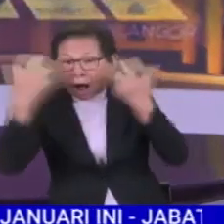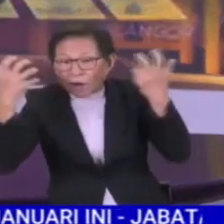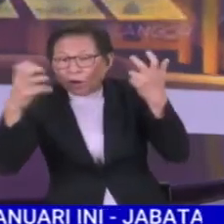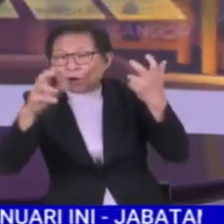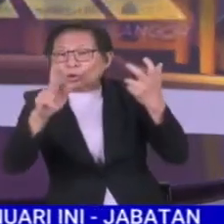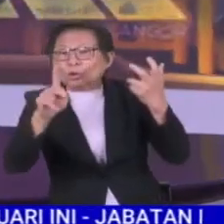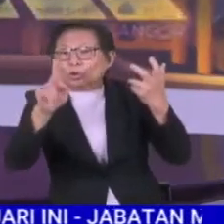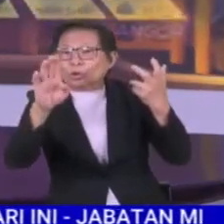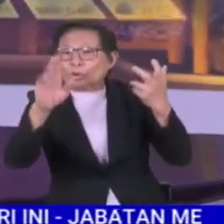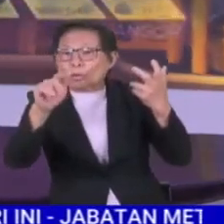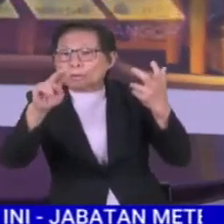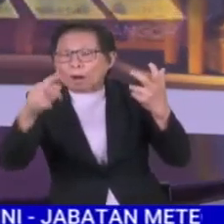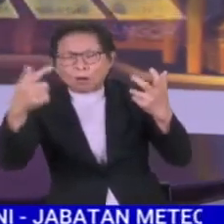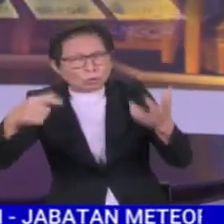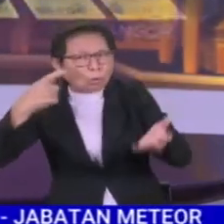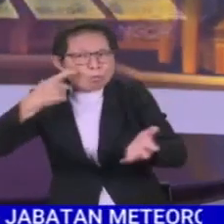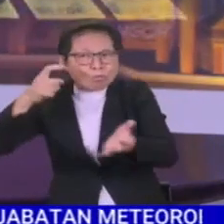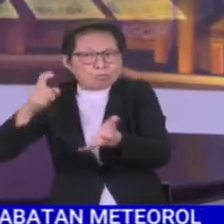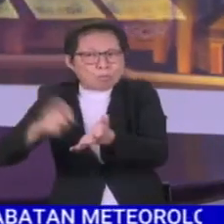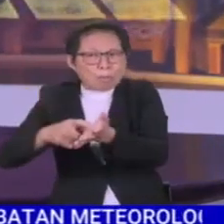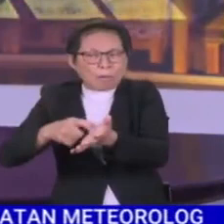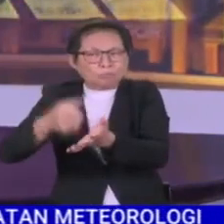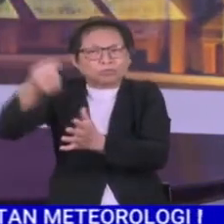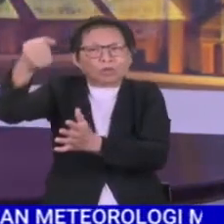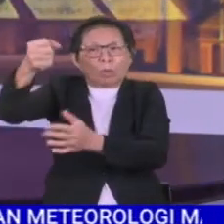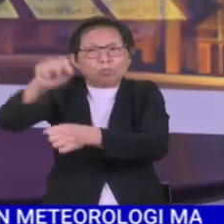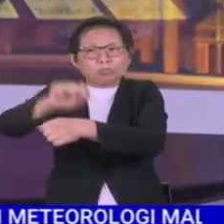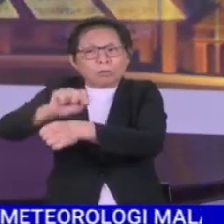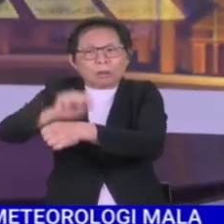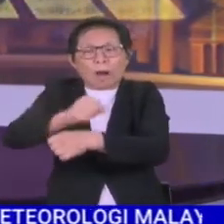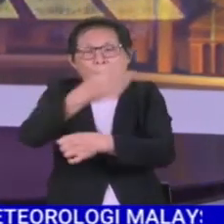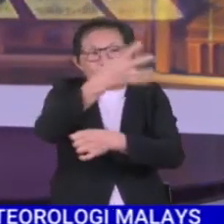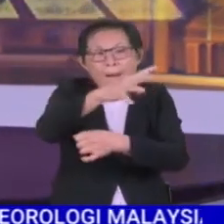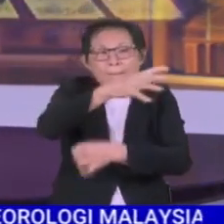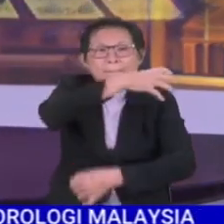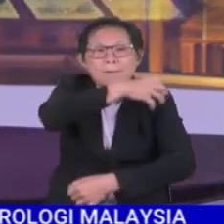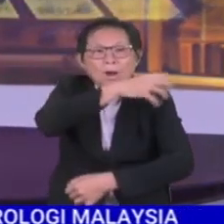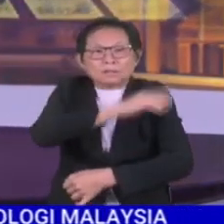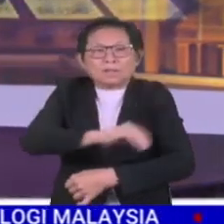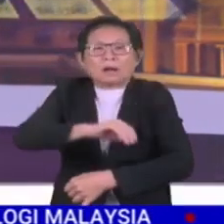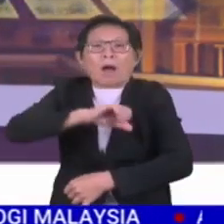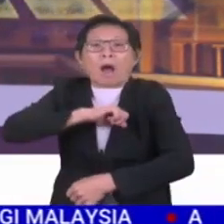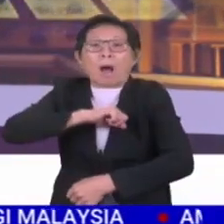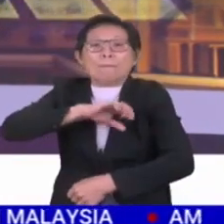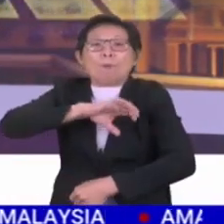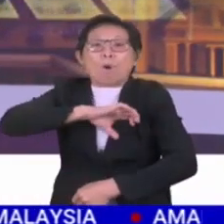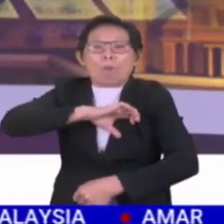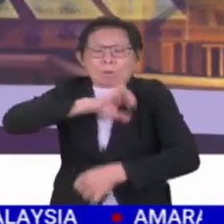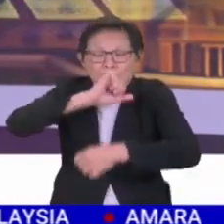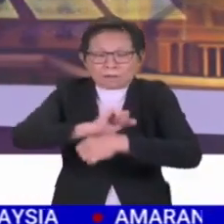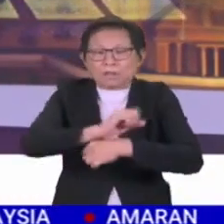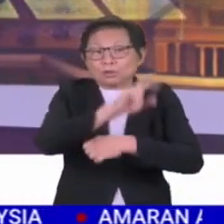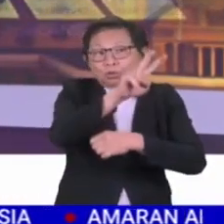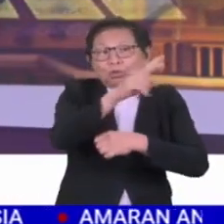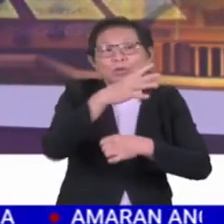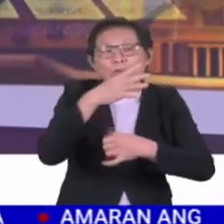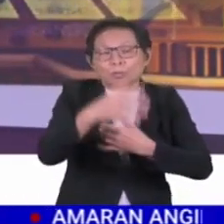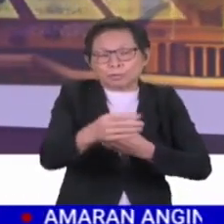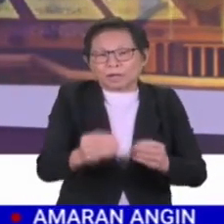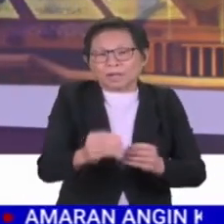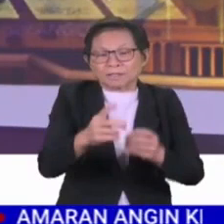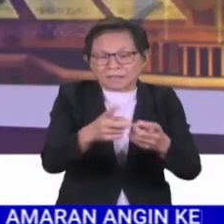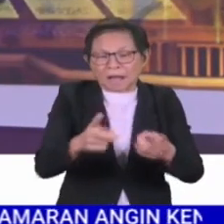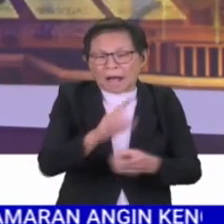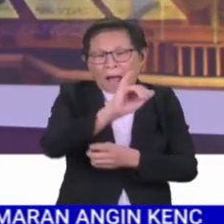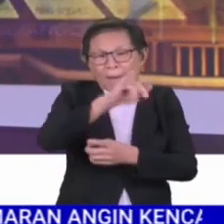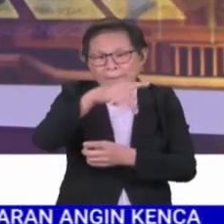Kumbang sudah diberi notis tahan tugas. Mereka antara 14 pegawai dan anggota yang bertugas di dua ibu pejabat polis